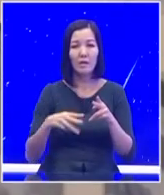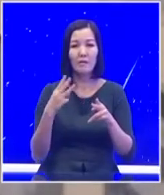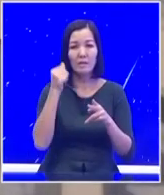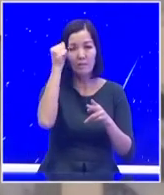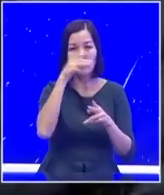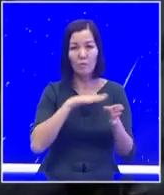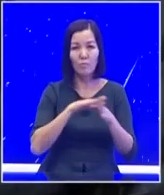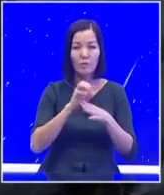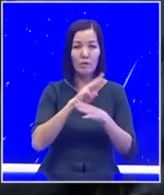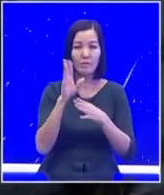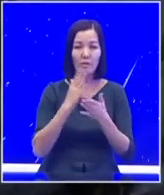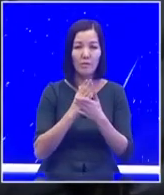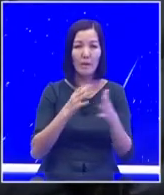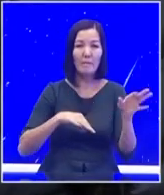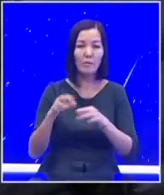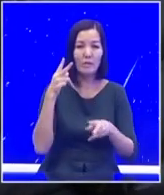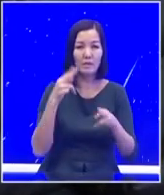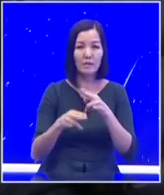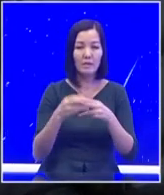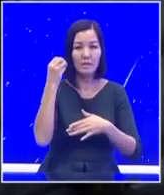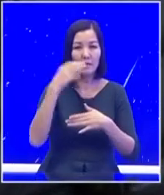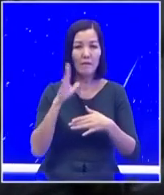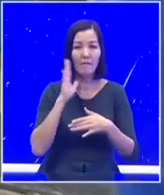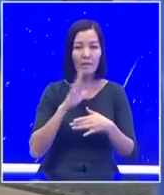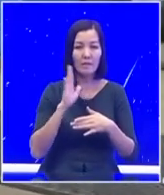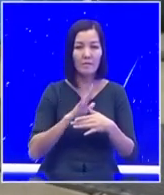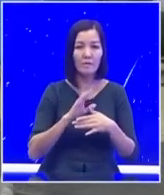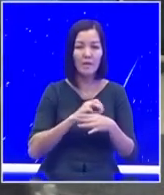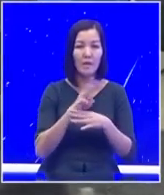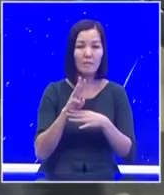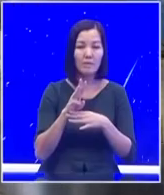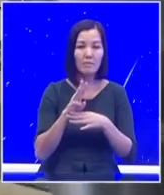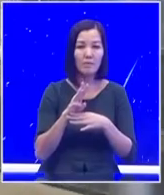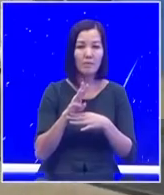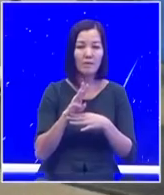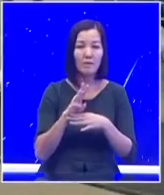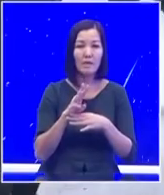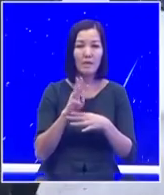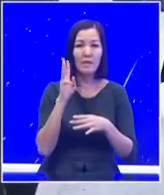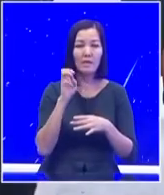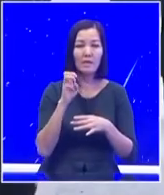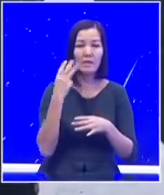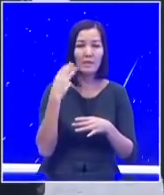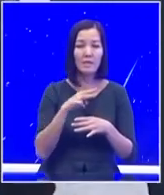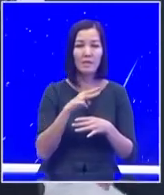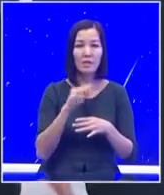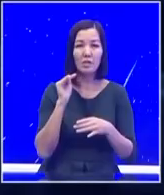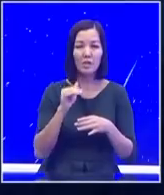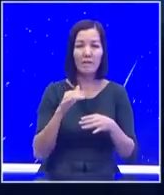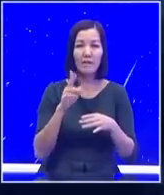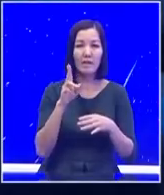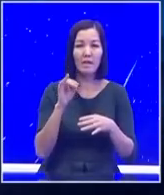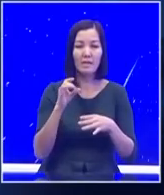году. После завершения проекта централизованным водоснабжением будут обеспечены как минимум 300 тысяч человек Карасайского